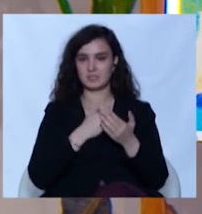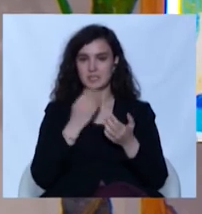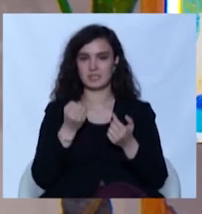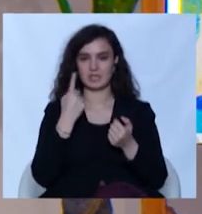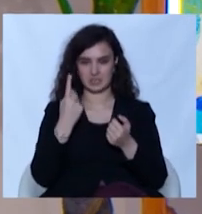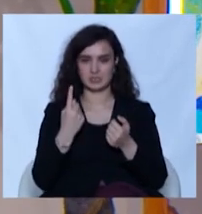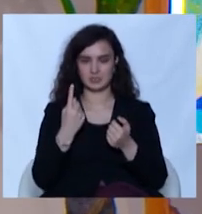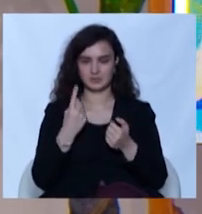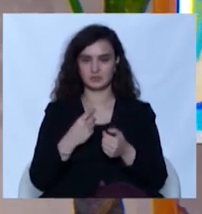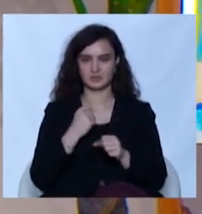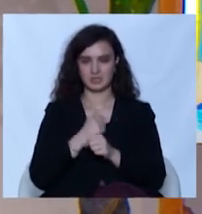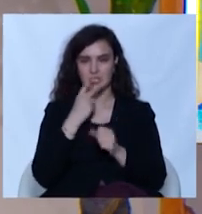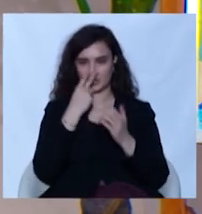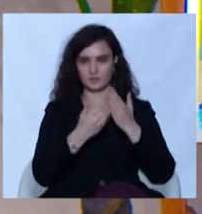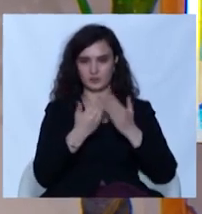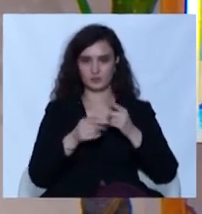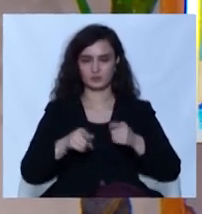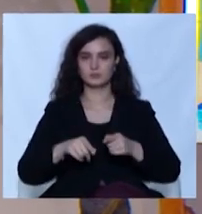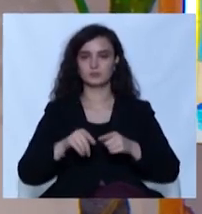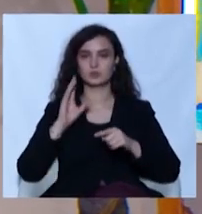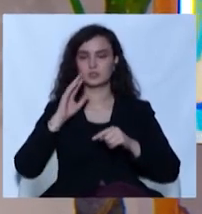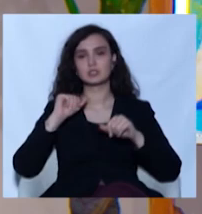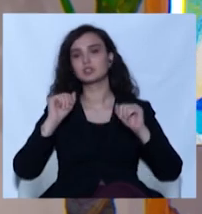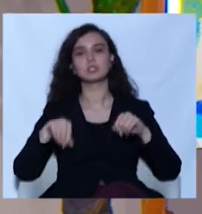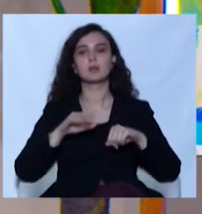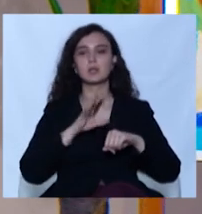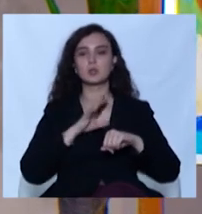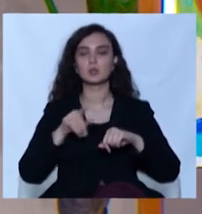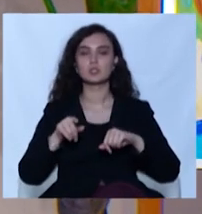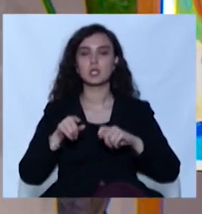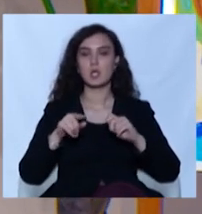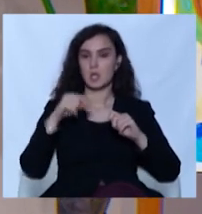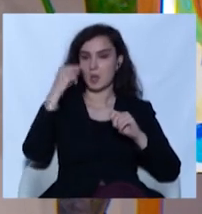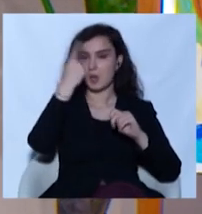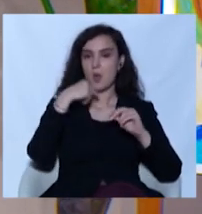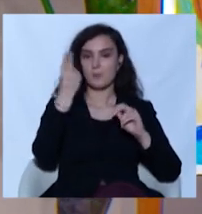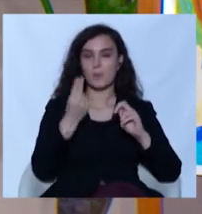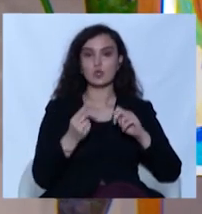ერთი გაჩვენოთ. როცა შეიძლება იყოს პორტრეტი